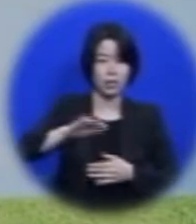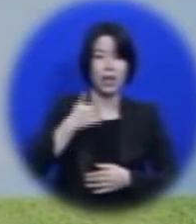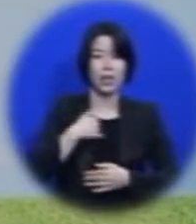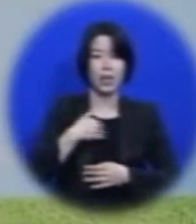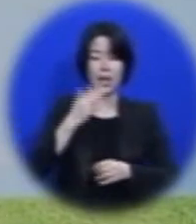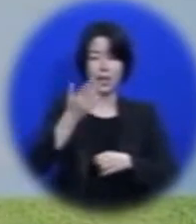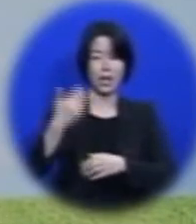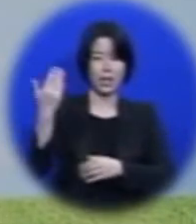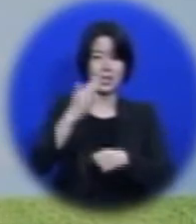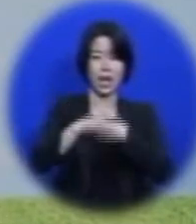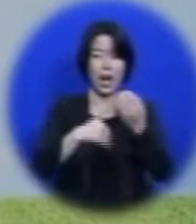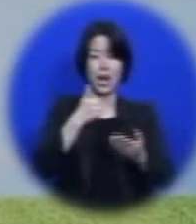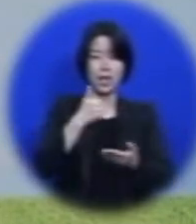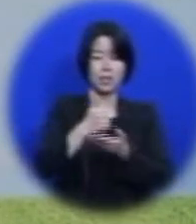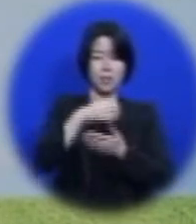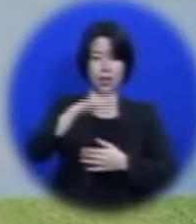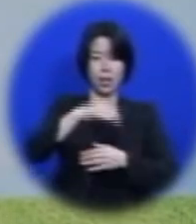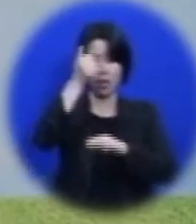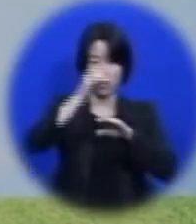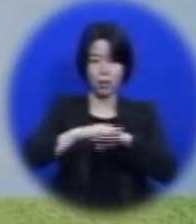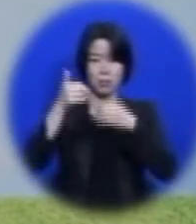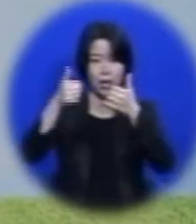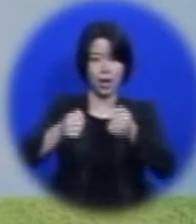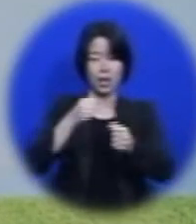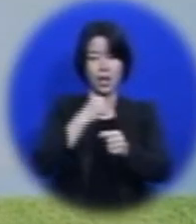여호와께 경배하게 하소서 하더라.